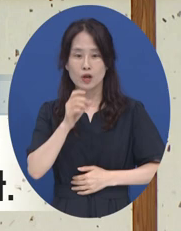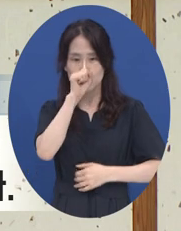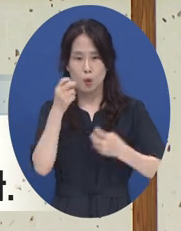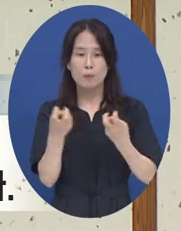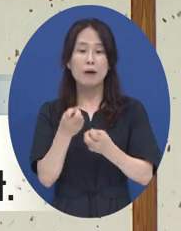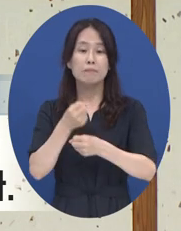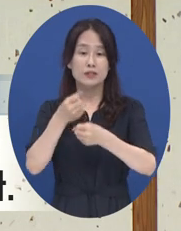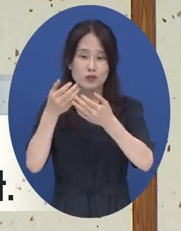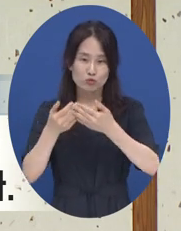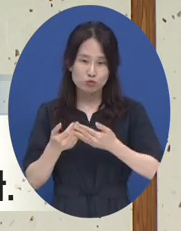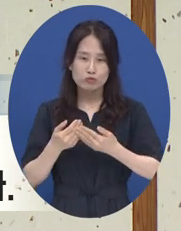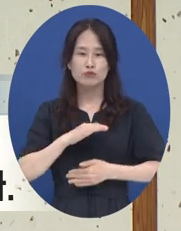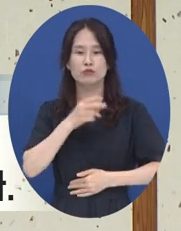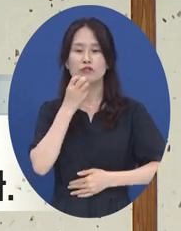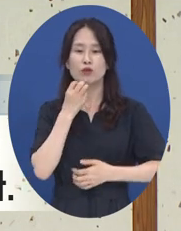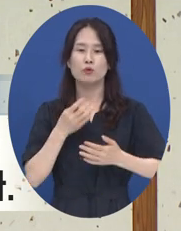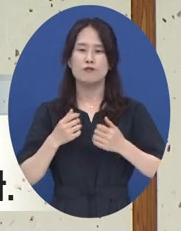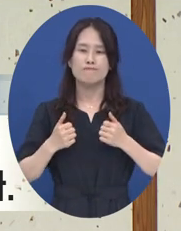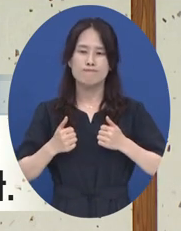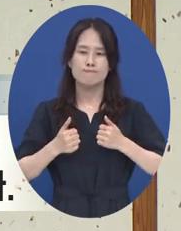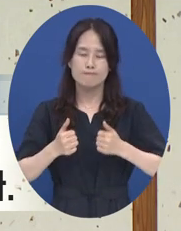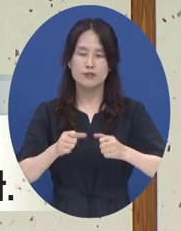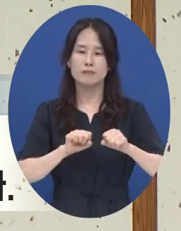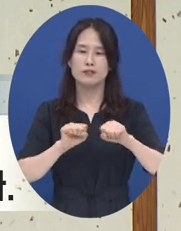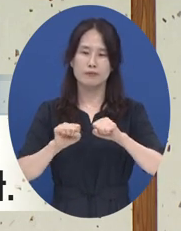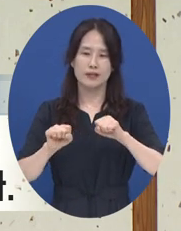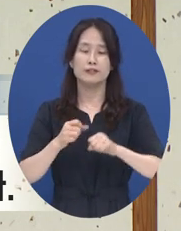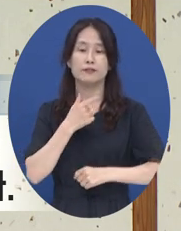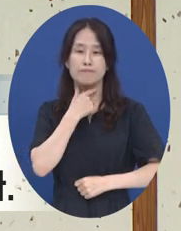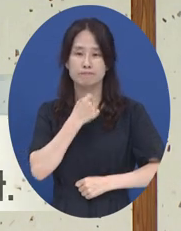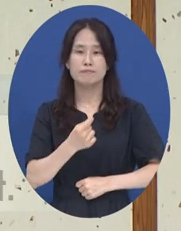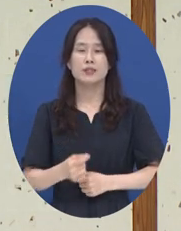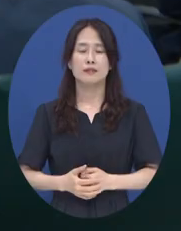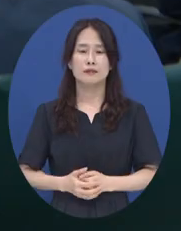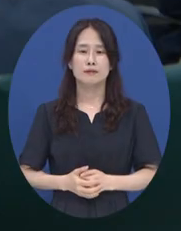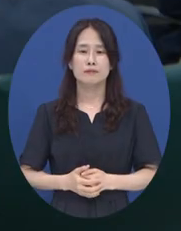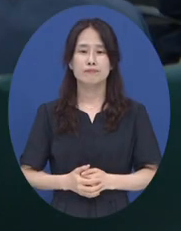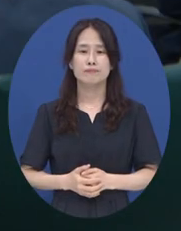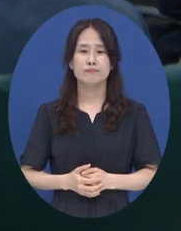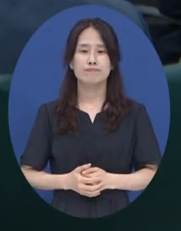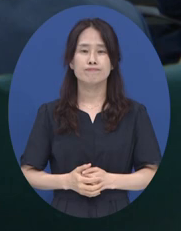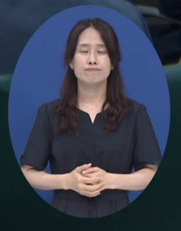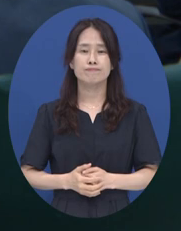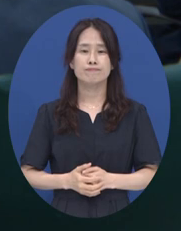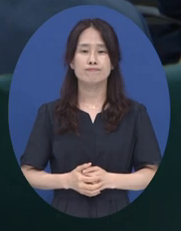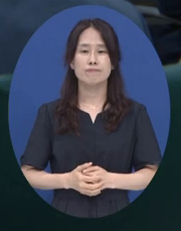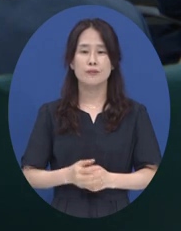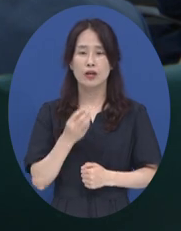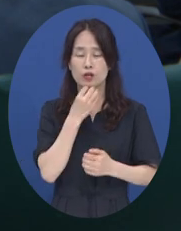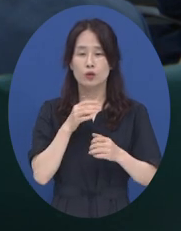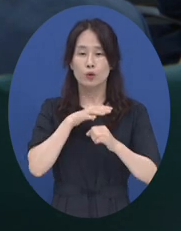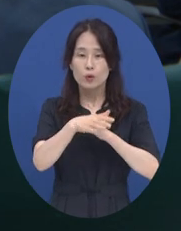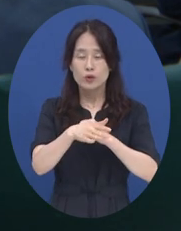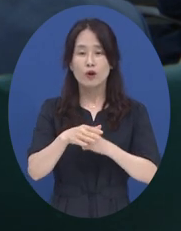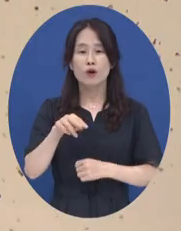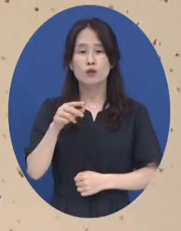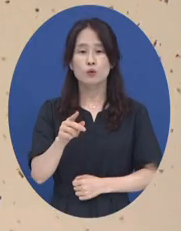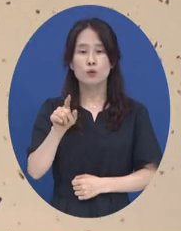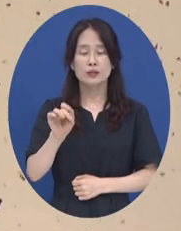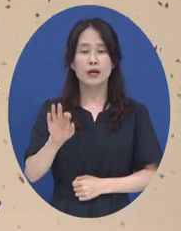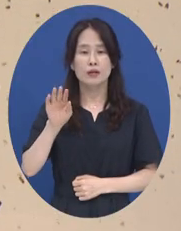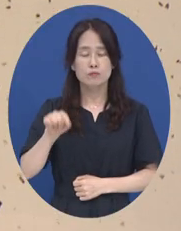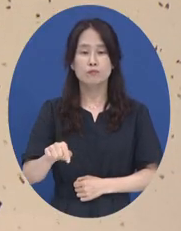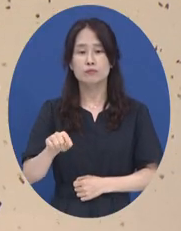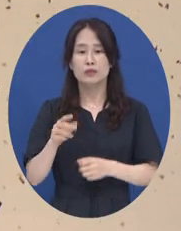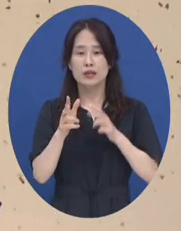방안 만들어 주시면 우리 경기도에서 열심히 집행하도록 하겠습니다. 경기도는 경기도형 소재 부품 장비